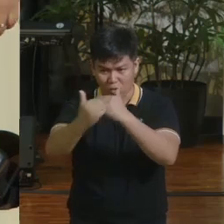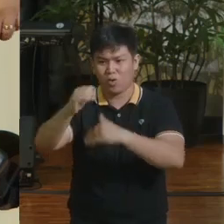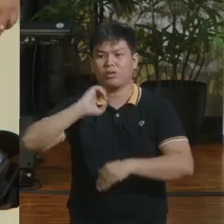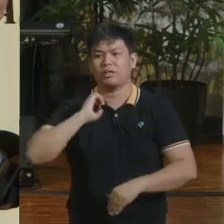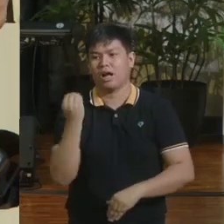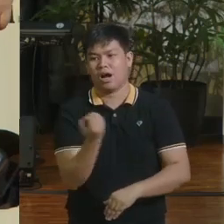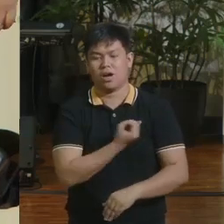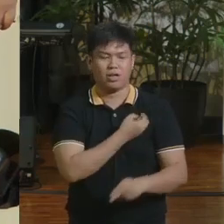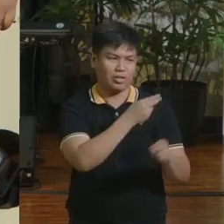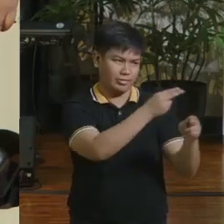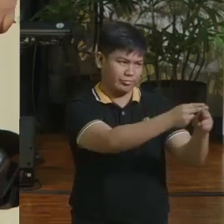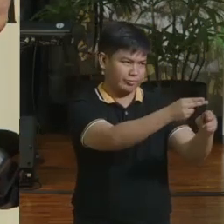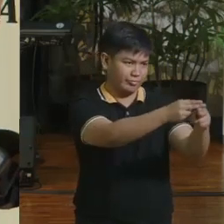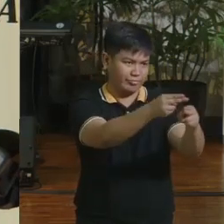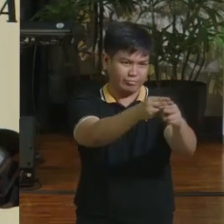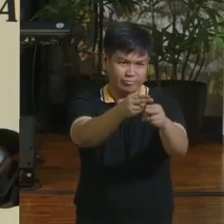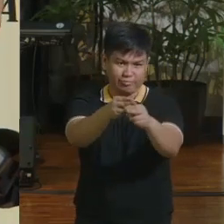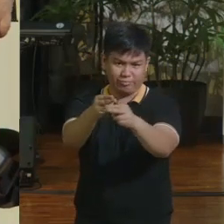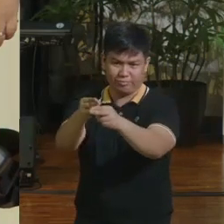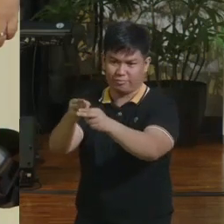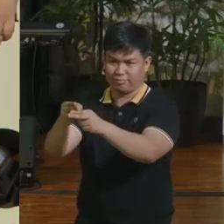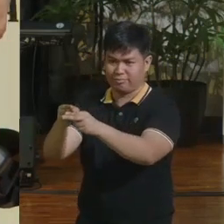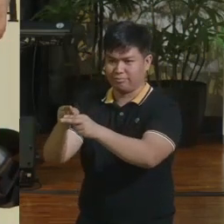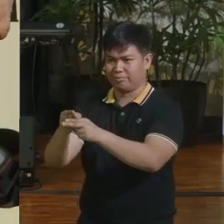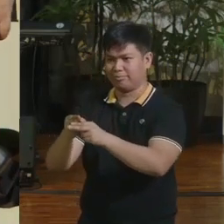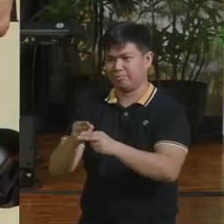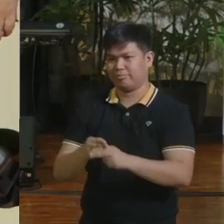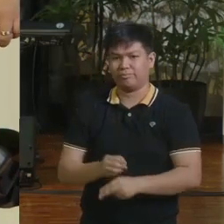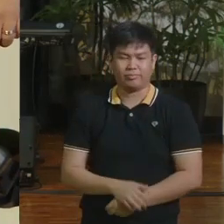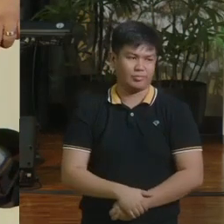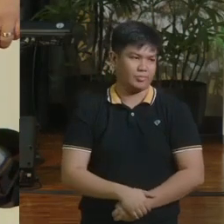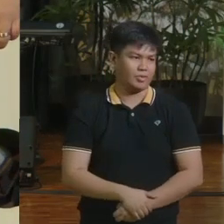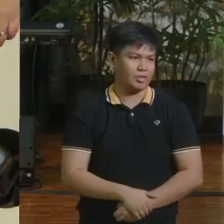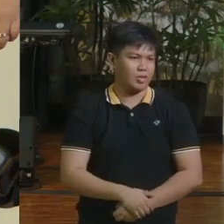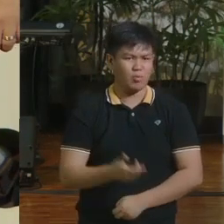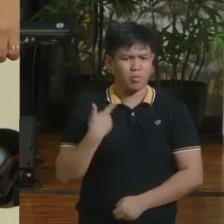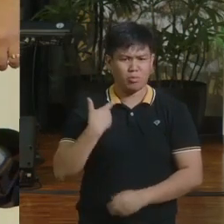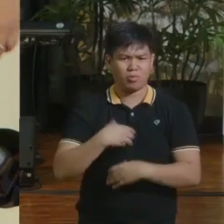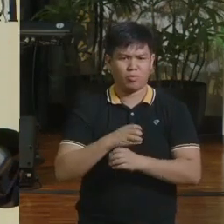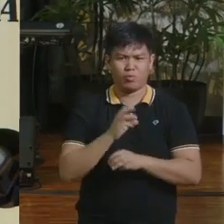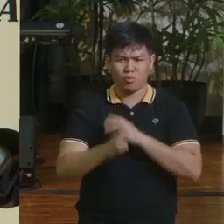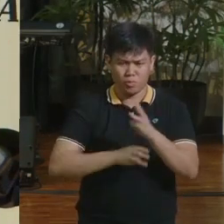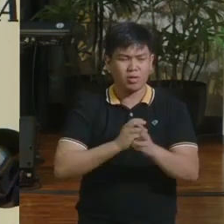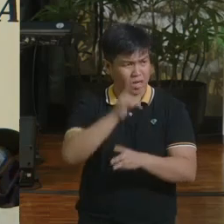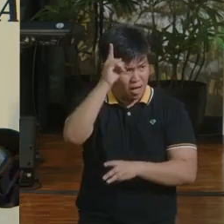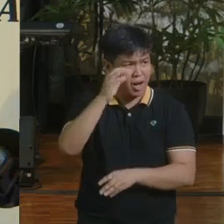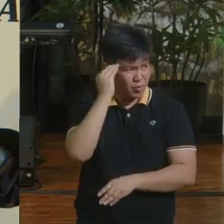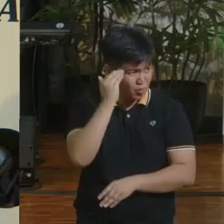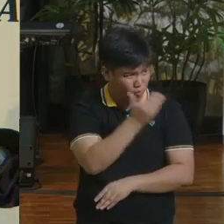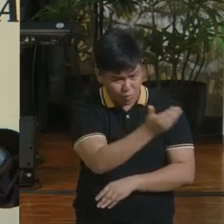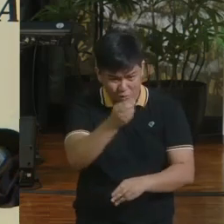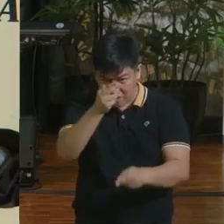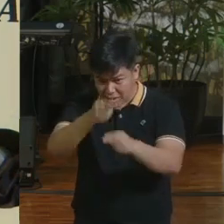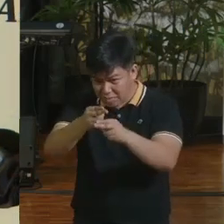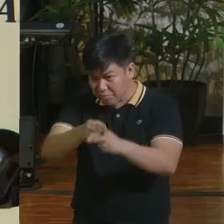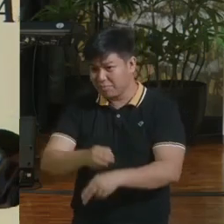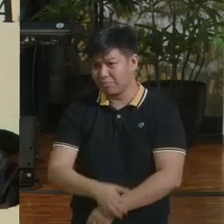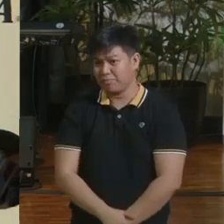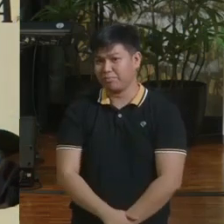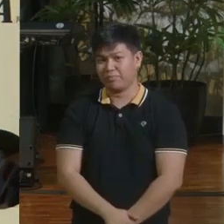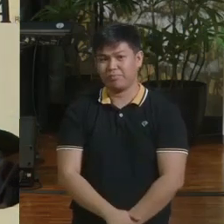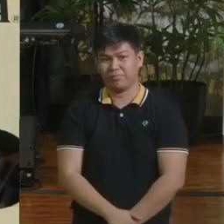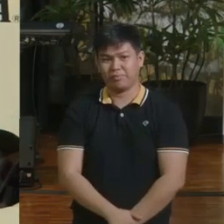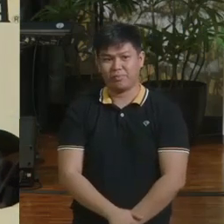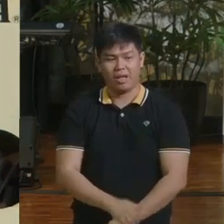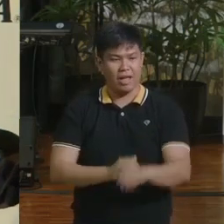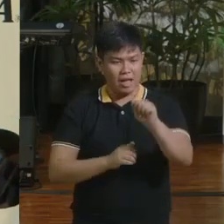pinili, tapos Kanyang tinawag. Ganon din si Paul. Kaya sa